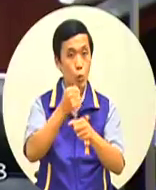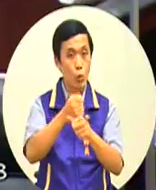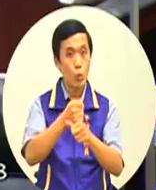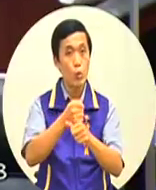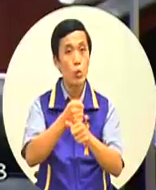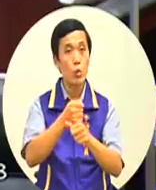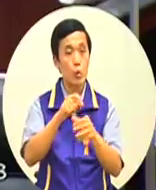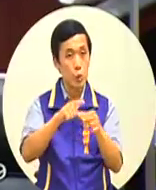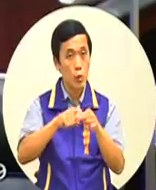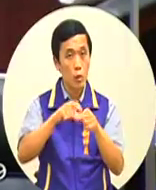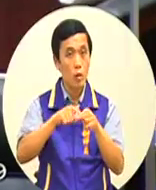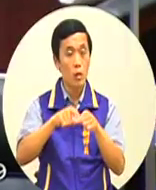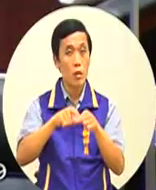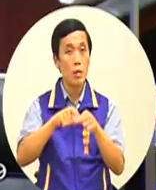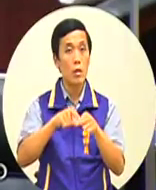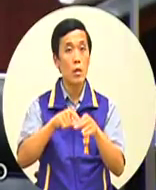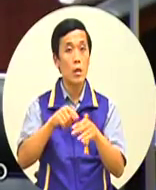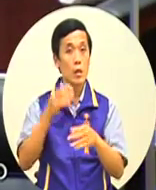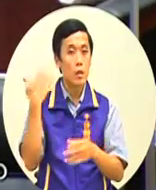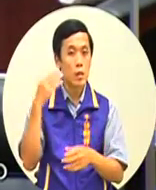工拢总两个月啊，